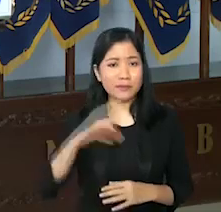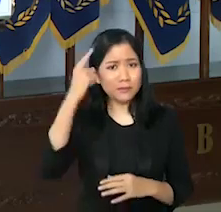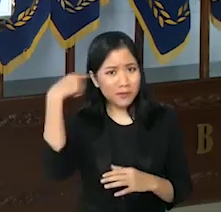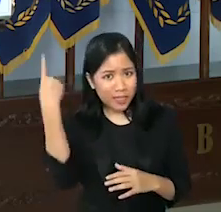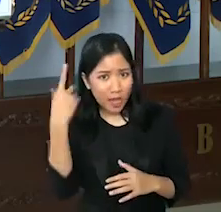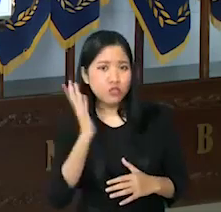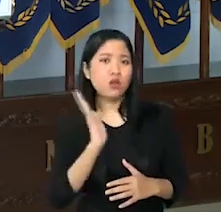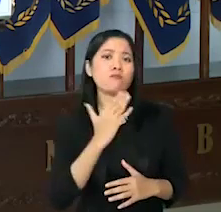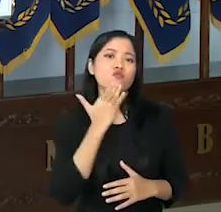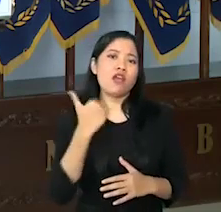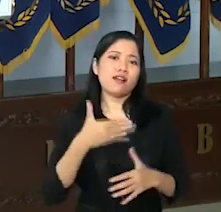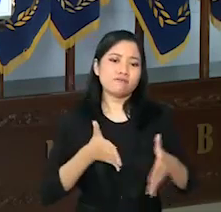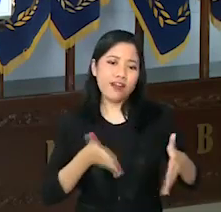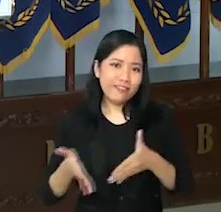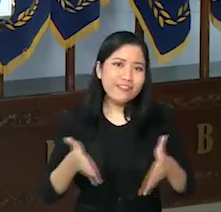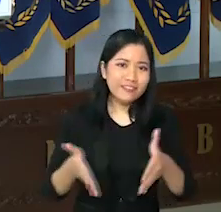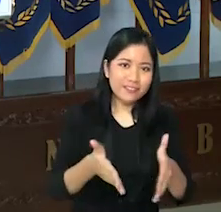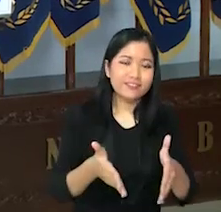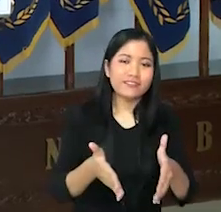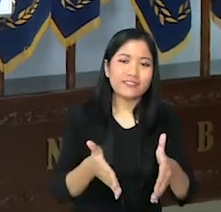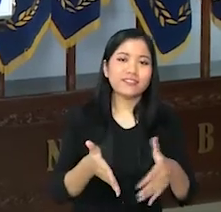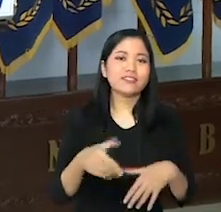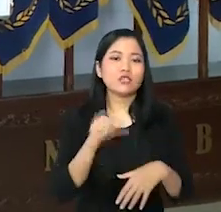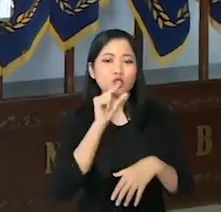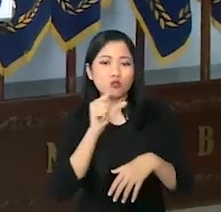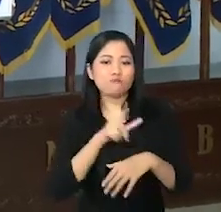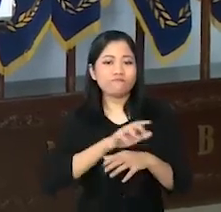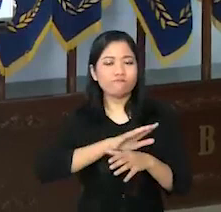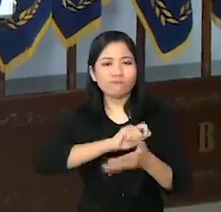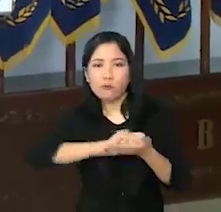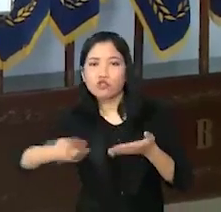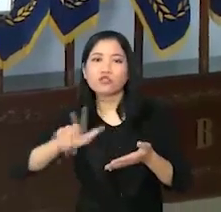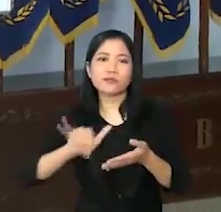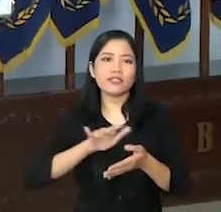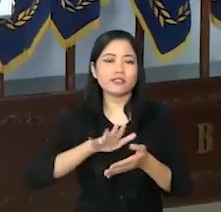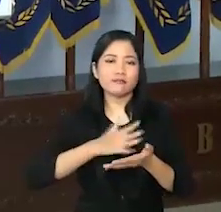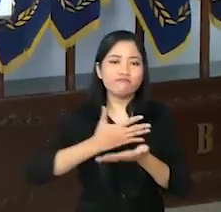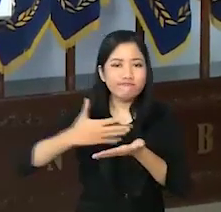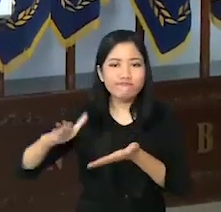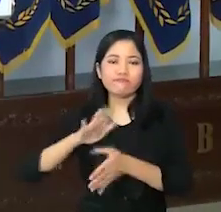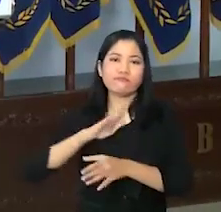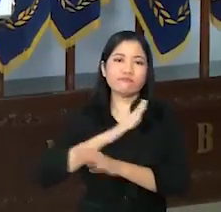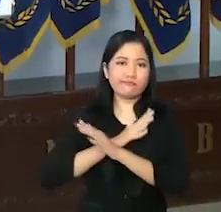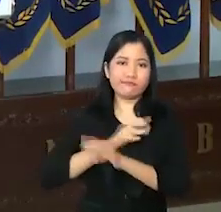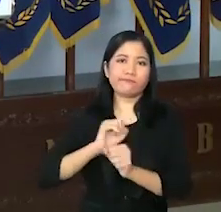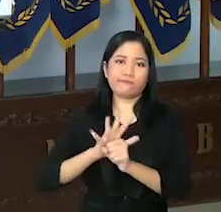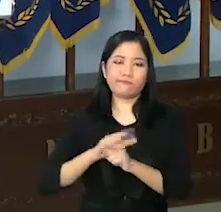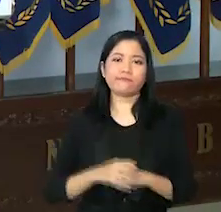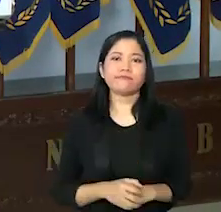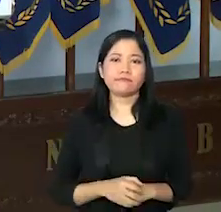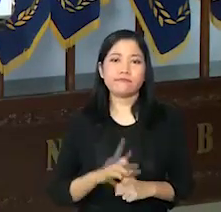menyusun strategi untuk pemberantasan kovix 19 ini diantaranya